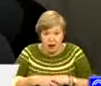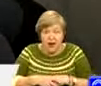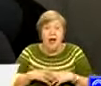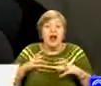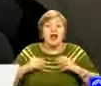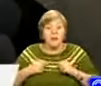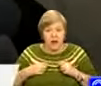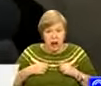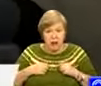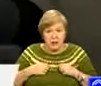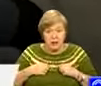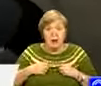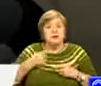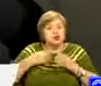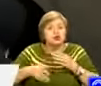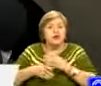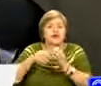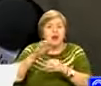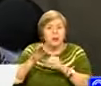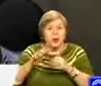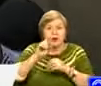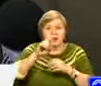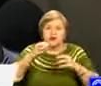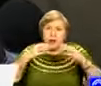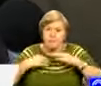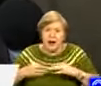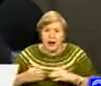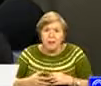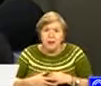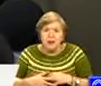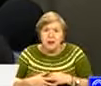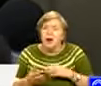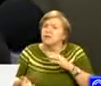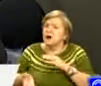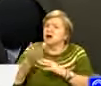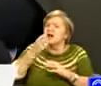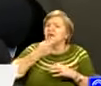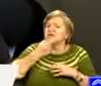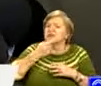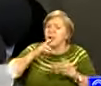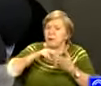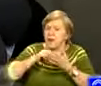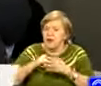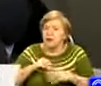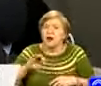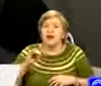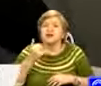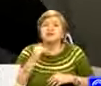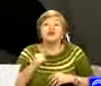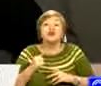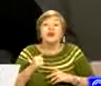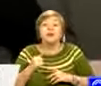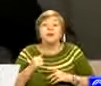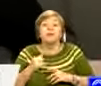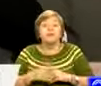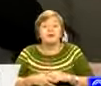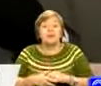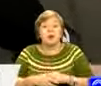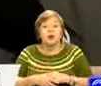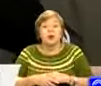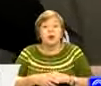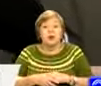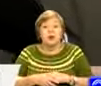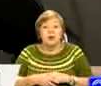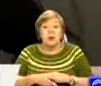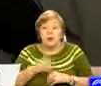în coaliție să susțină acest proiect în Parlament, atât majorarea vârstei de pensionare, cât și interzicerea acumului pensiei cu salariul? Este